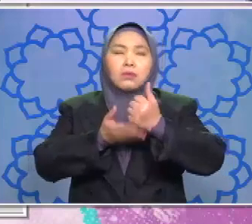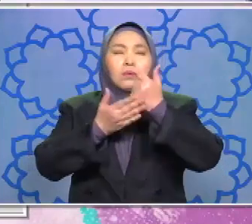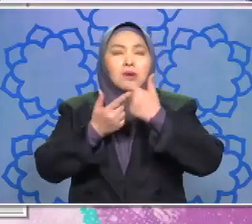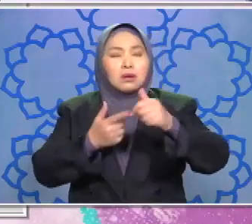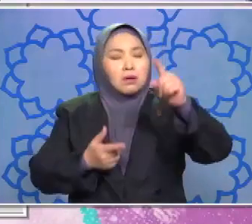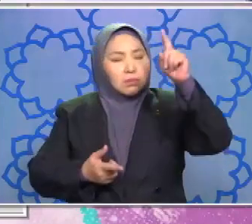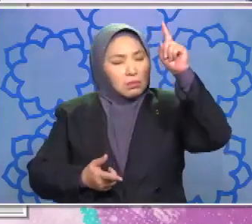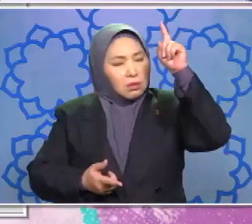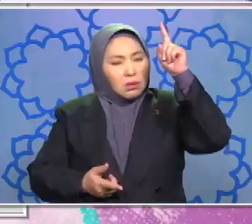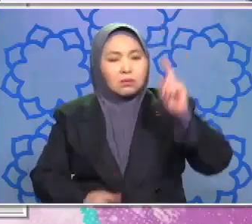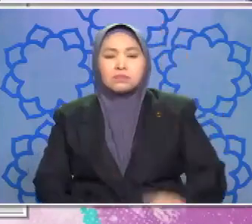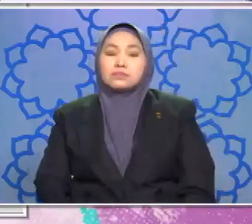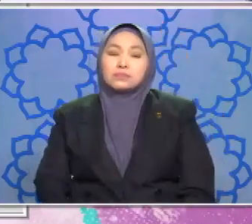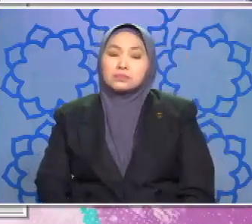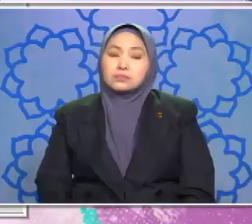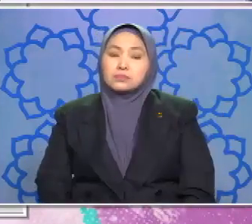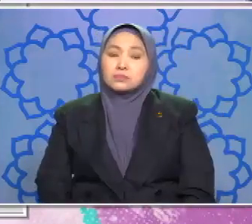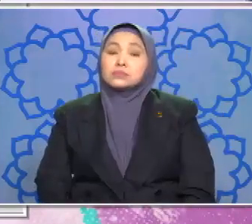تجأرون